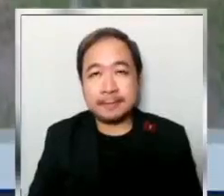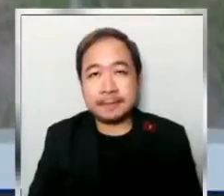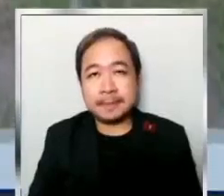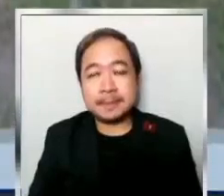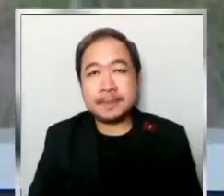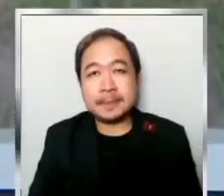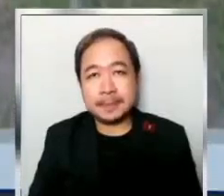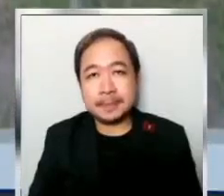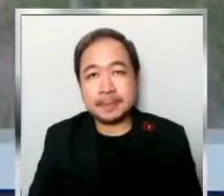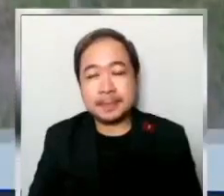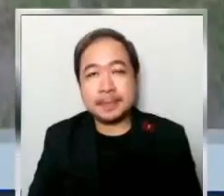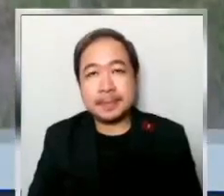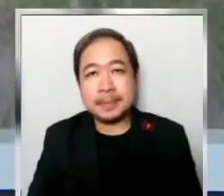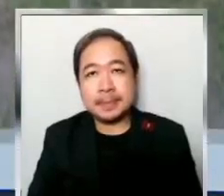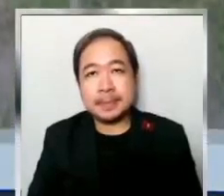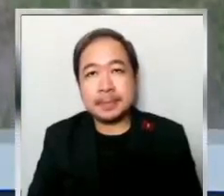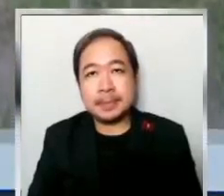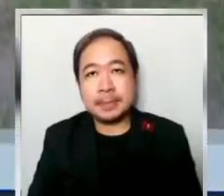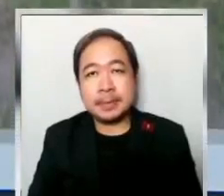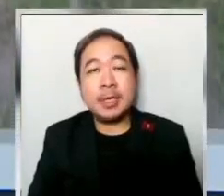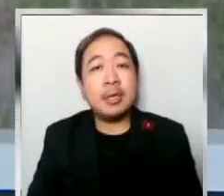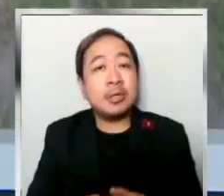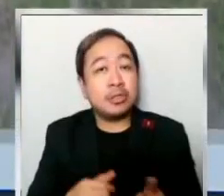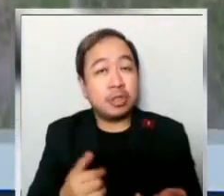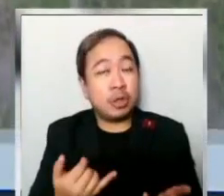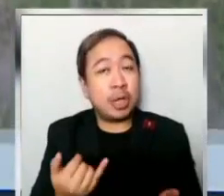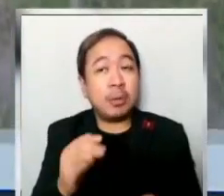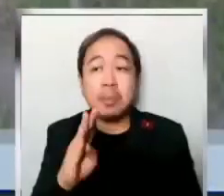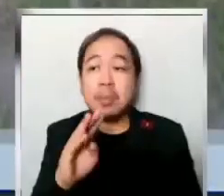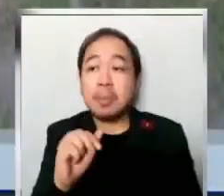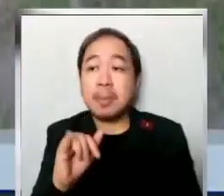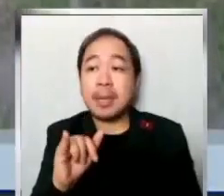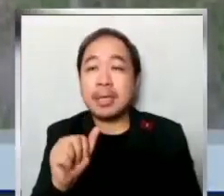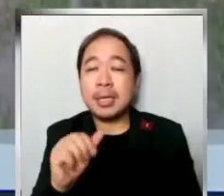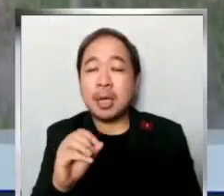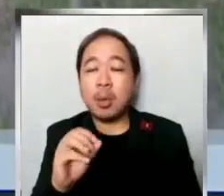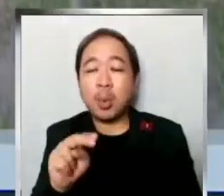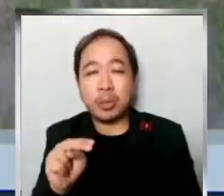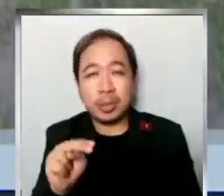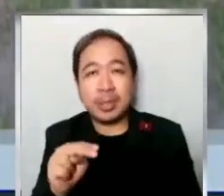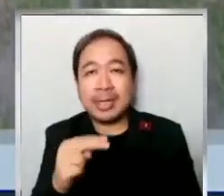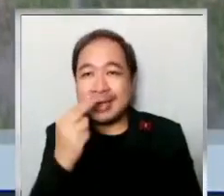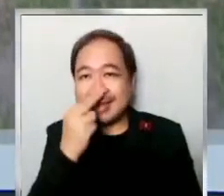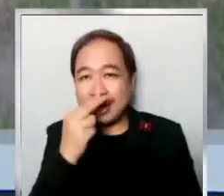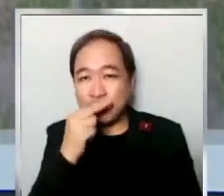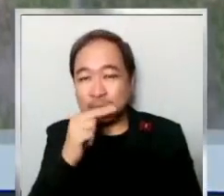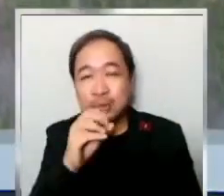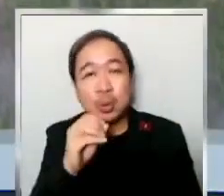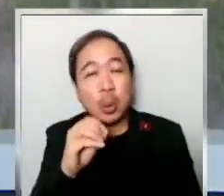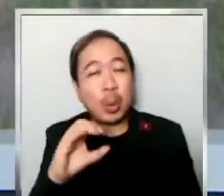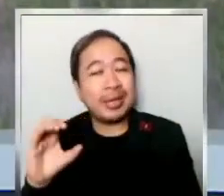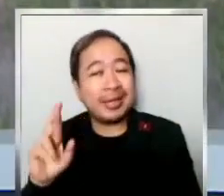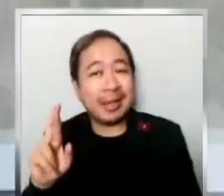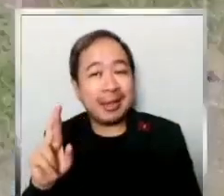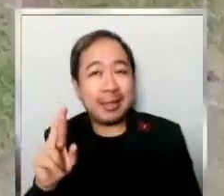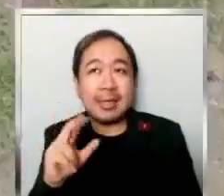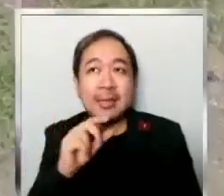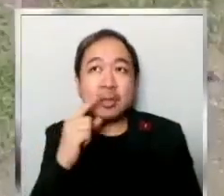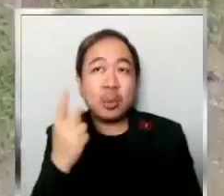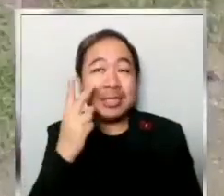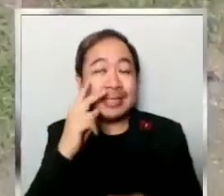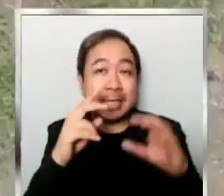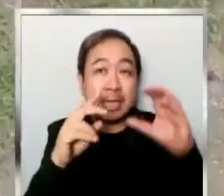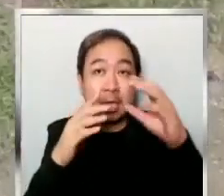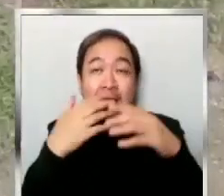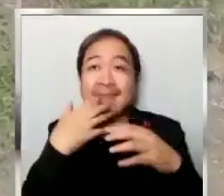Hindi lang pagdidilim ng buwan ang naranasan sa Bayawan City, Negros Oriental kahapon, umulan din kasi ng yelo roon. Ayon sa mga